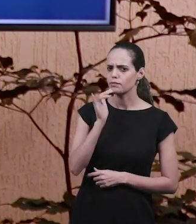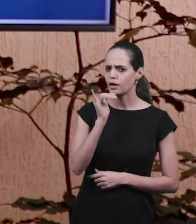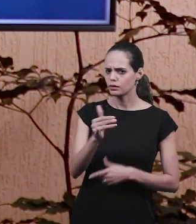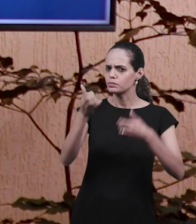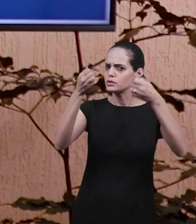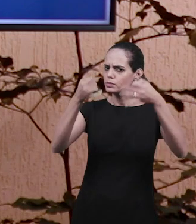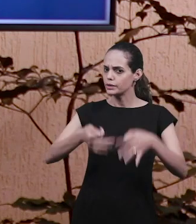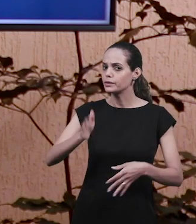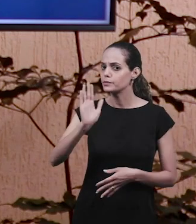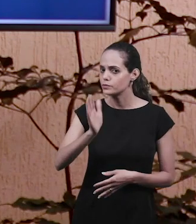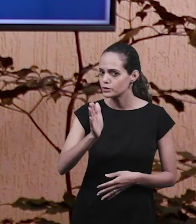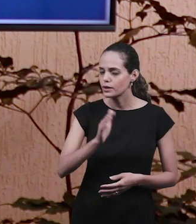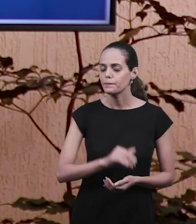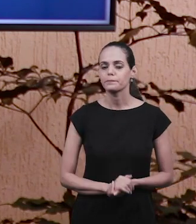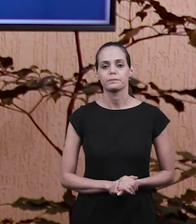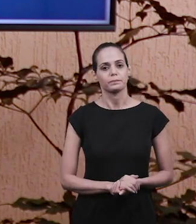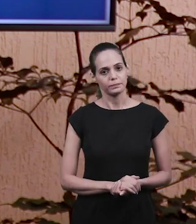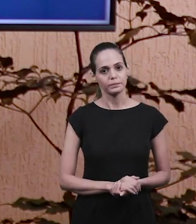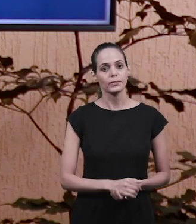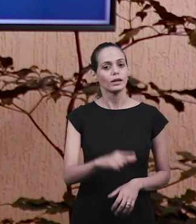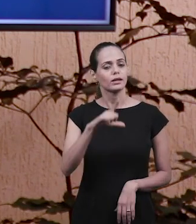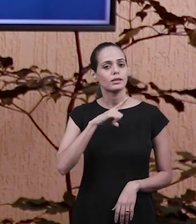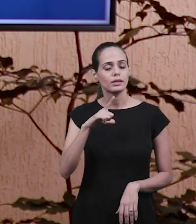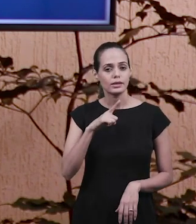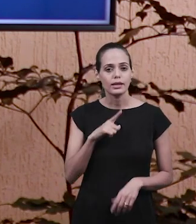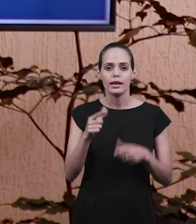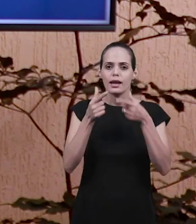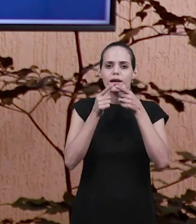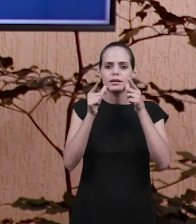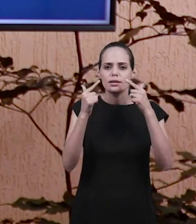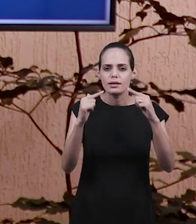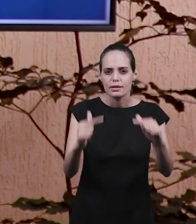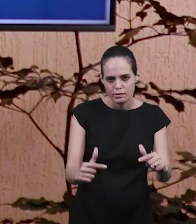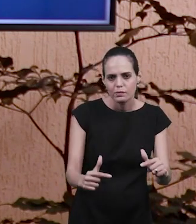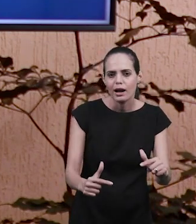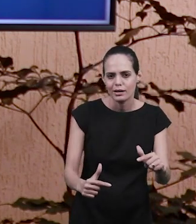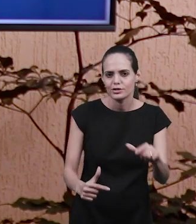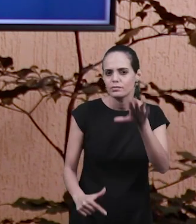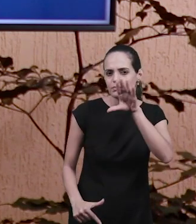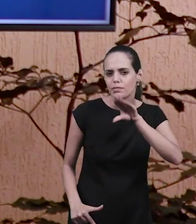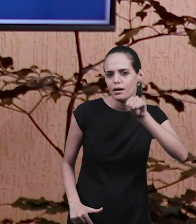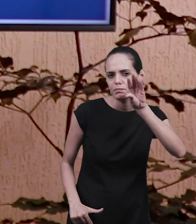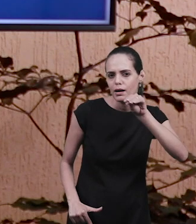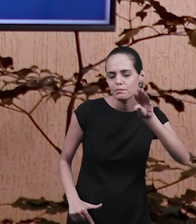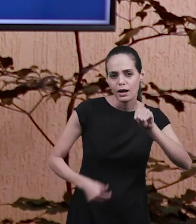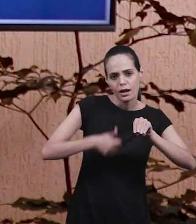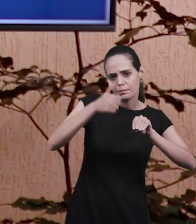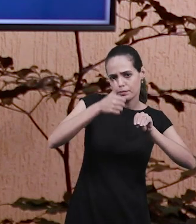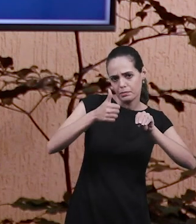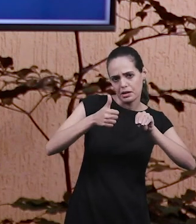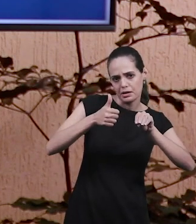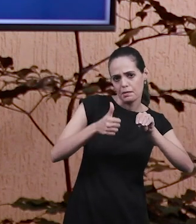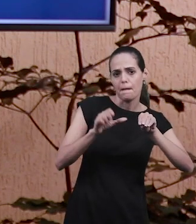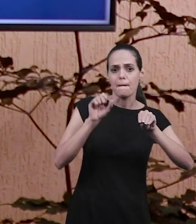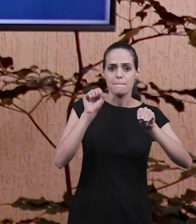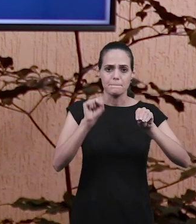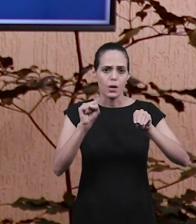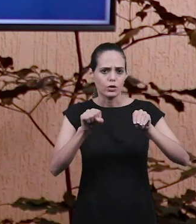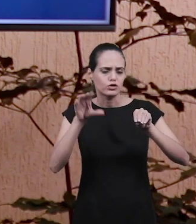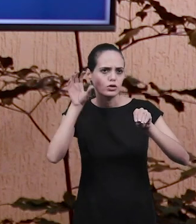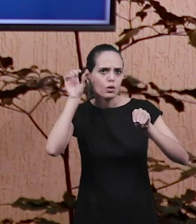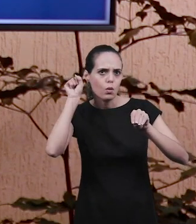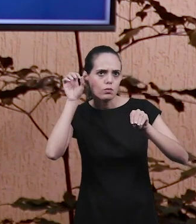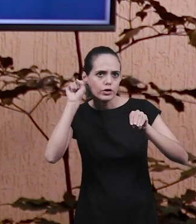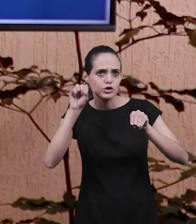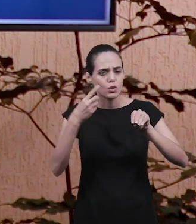d'audition. En termes de langage réceptif, c'est le premier langage que l'enfant a. D'abord, l'enfant, elle écoute,